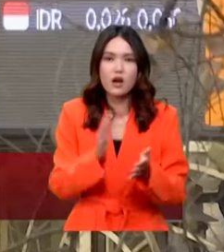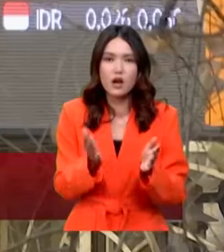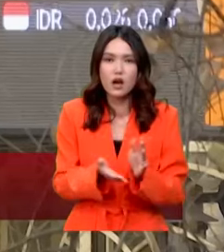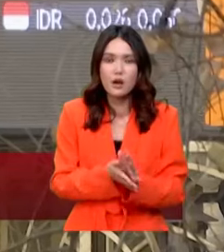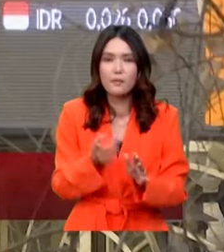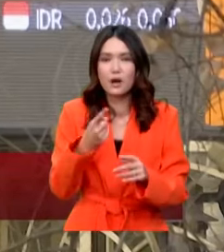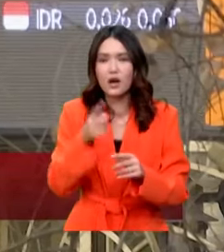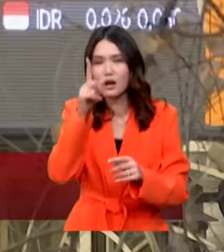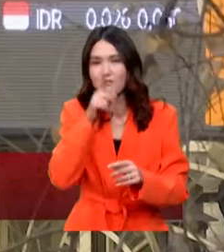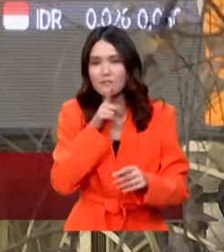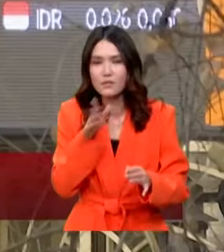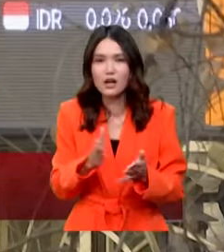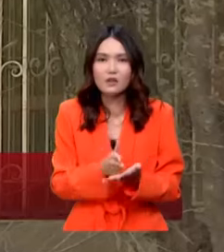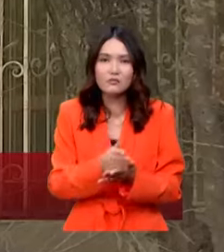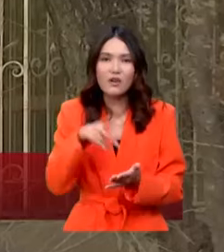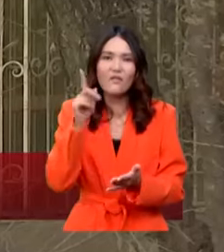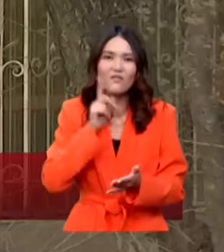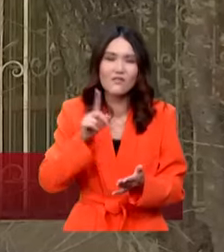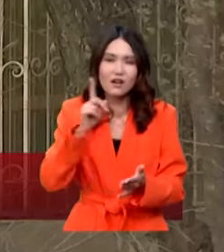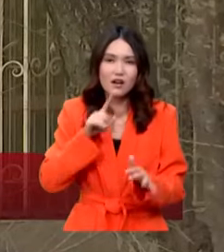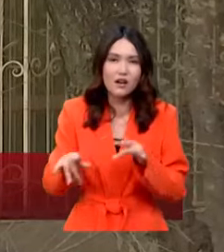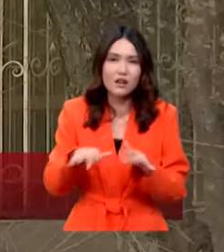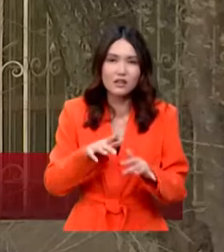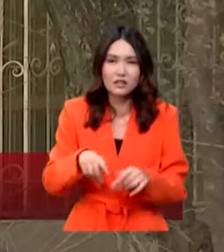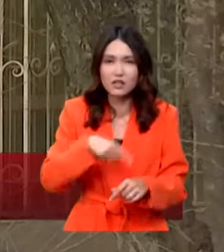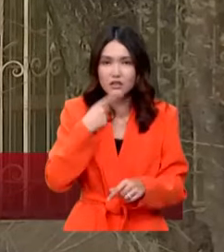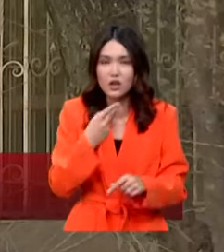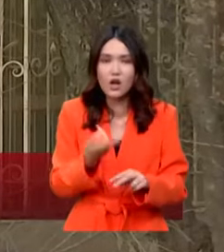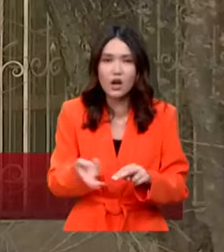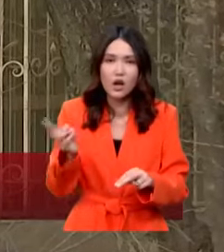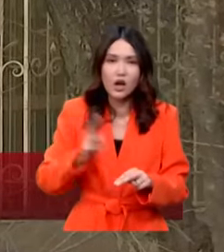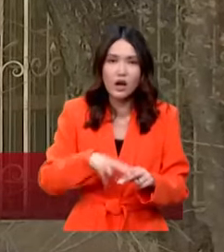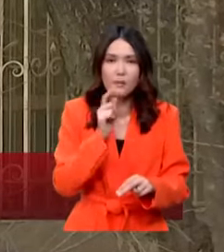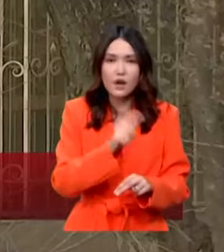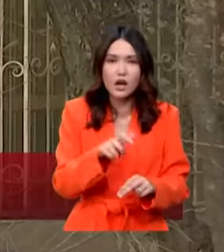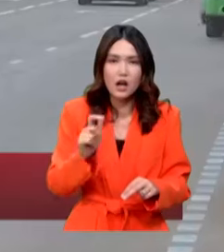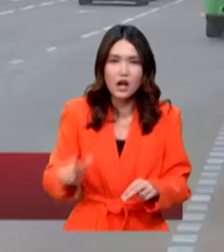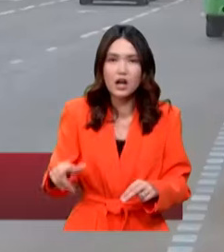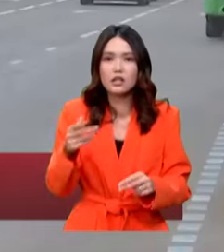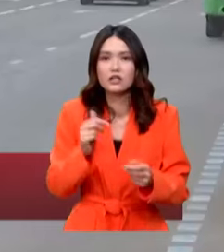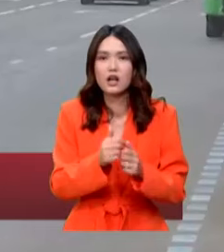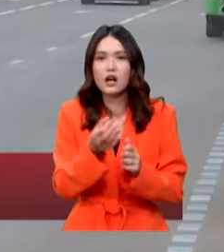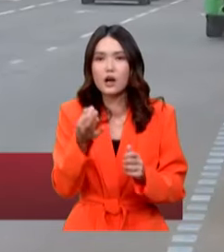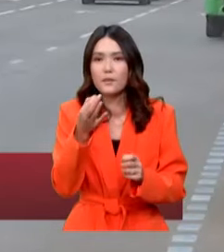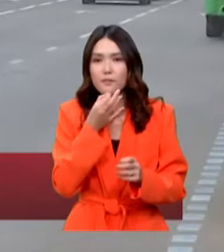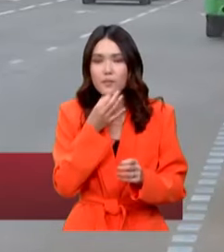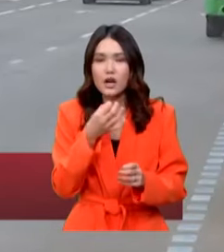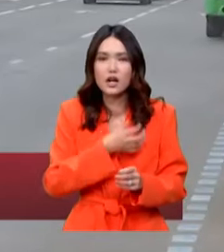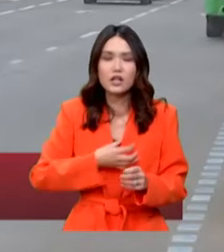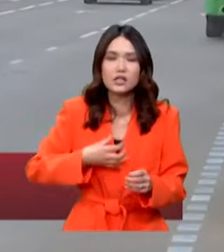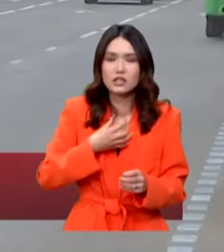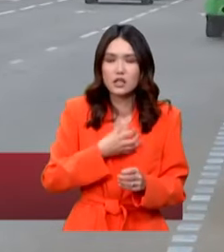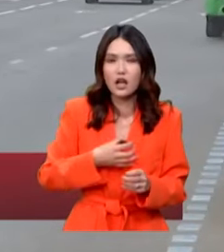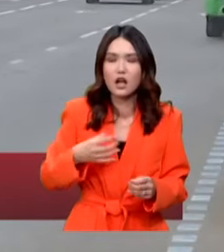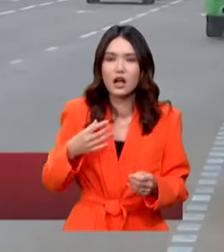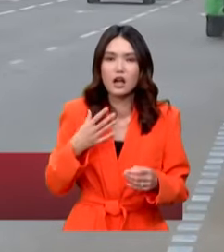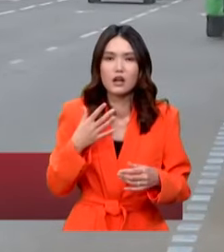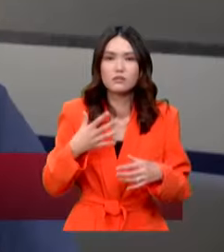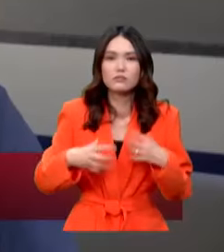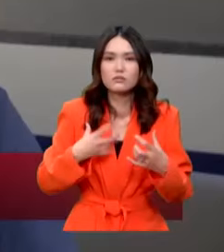жармайда тұрақталады, бұл уақытша құбылыс деген пікірде. Сондықтан халықты байбаламға салынуға негіз жоқ деп сабырға